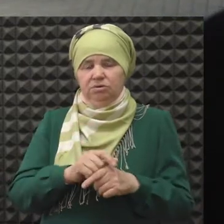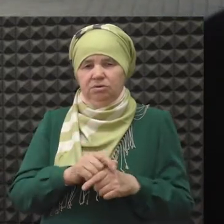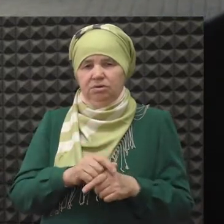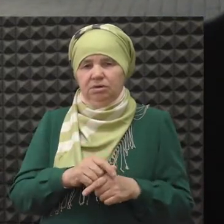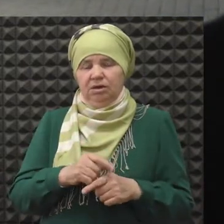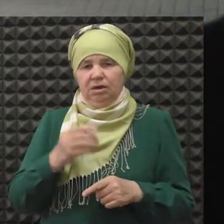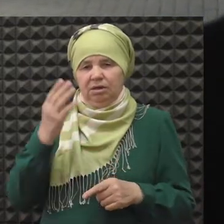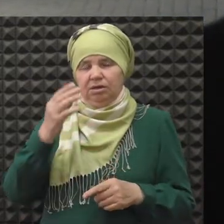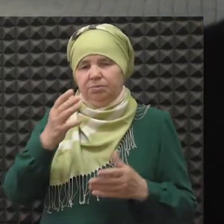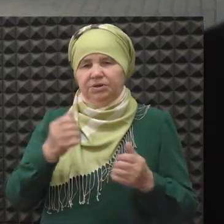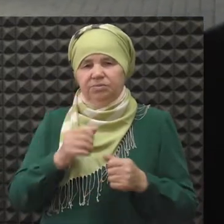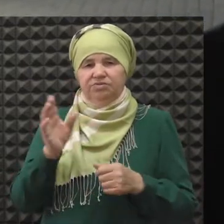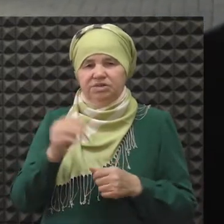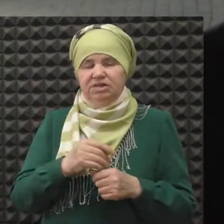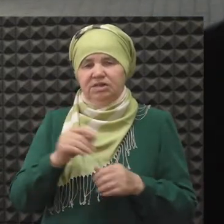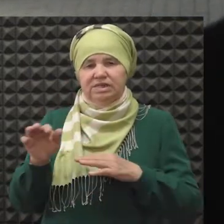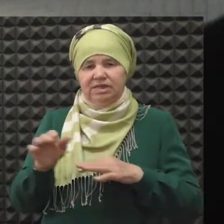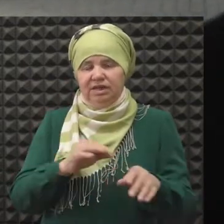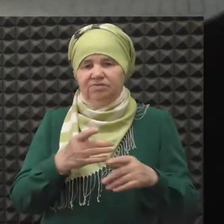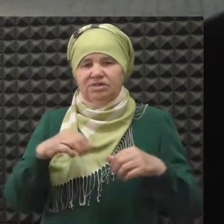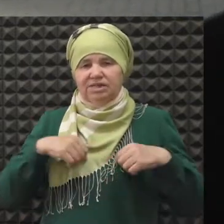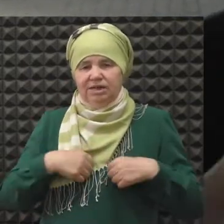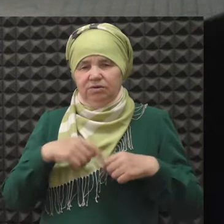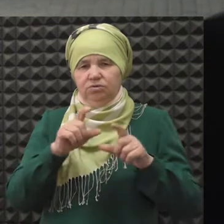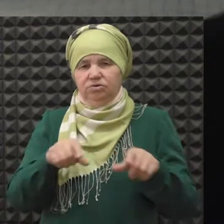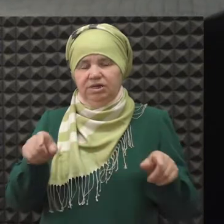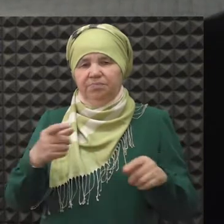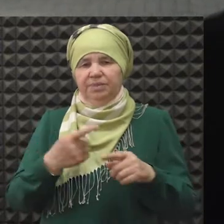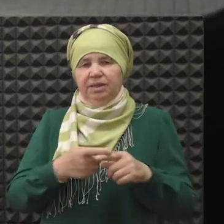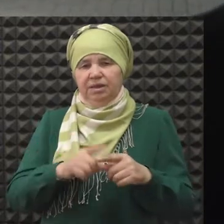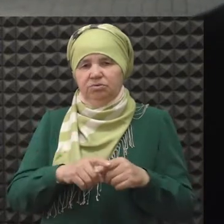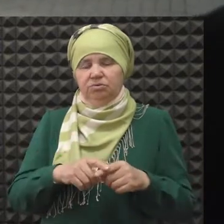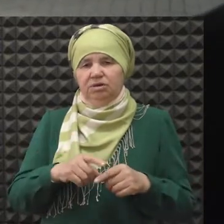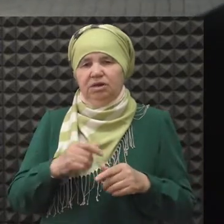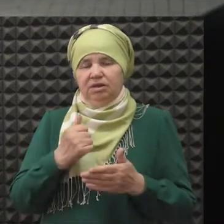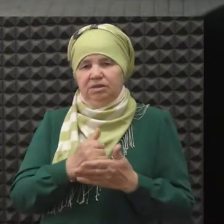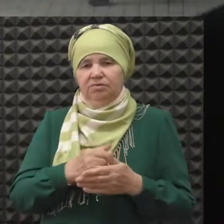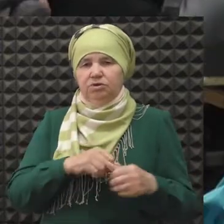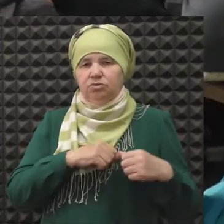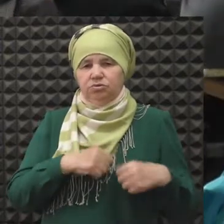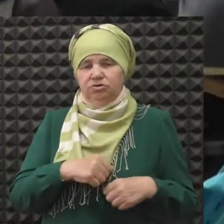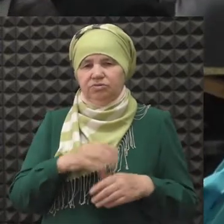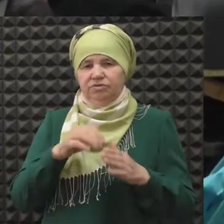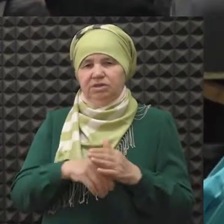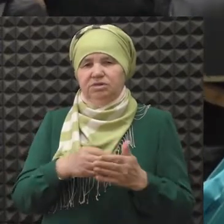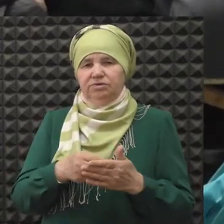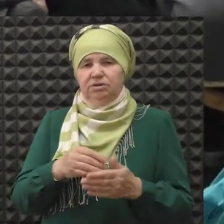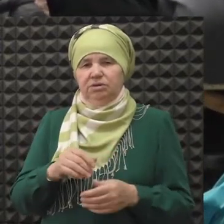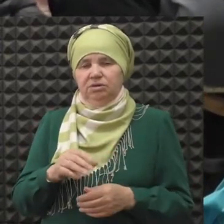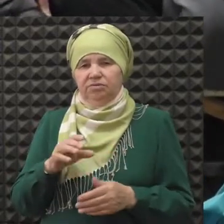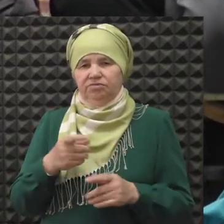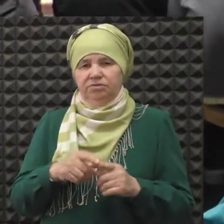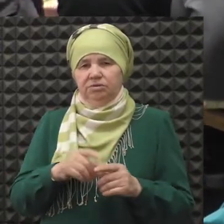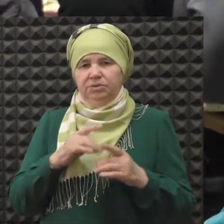Аллах Тааля, иншаллах, пусть примет все деяния, все старания людей, которые вкладывает свою энергию, душу. Кого согласно